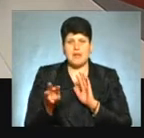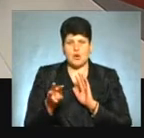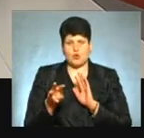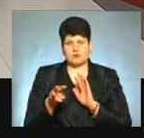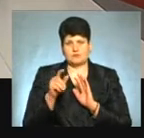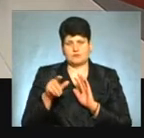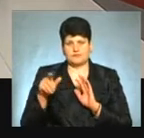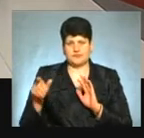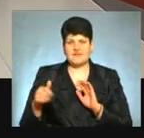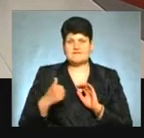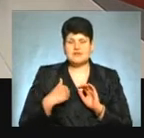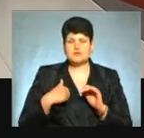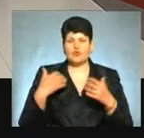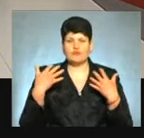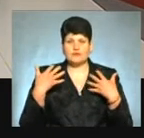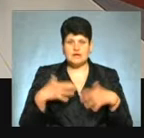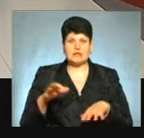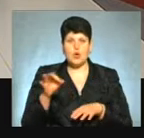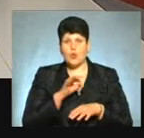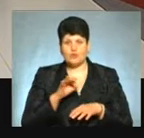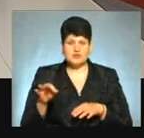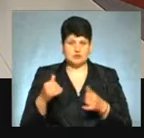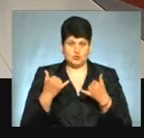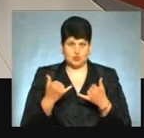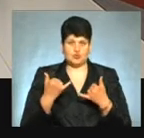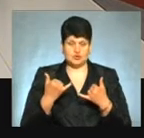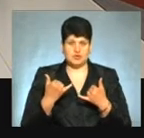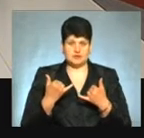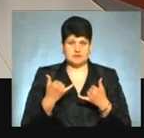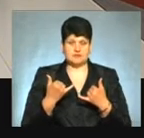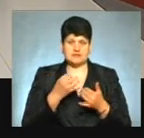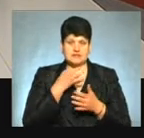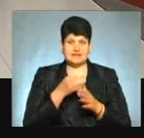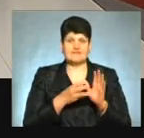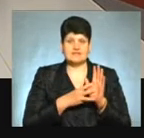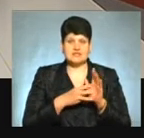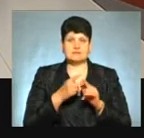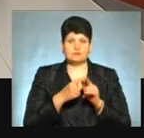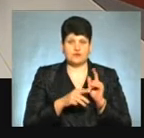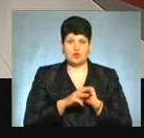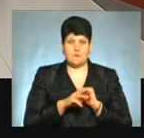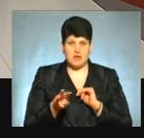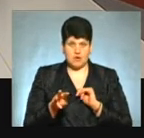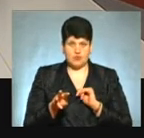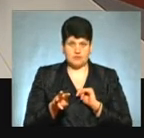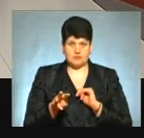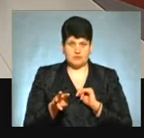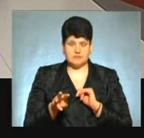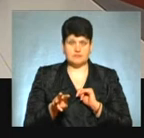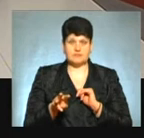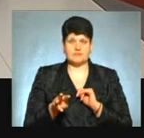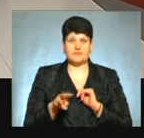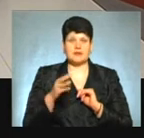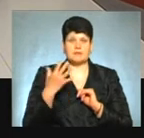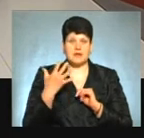чоловік. Причому військові втрати офіційні в сучасності російський генштаб визнав, це 8 7,5 мільйонів, до речі, на 5,5